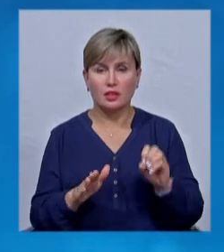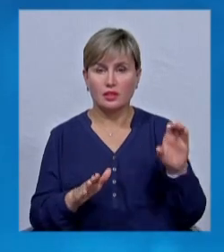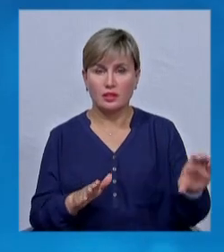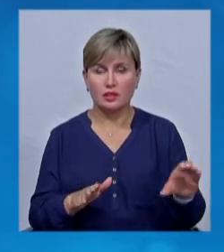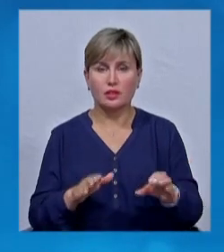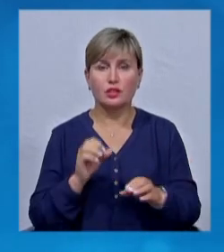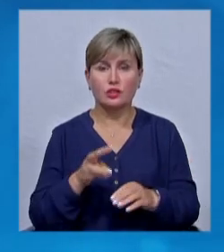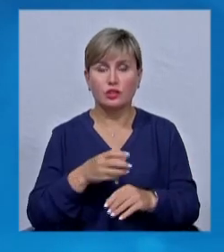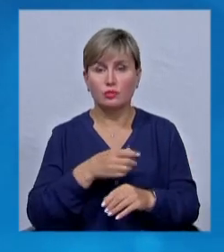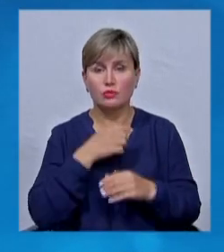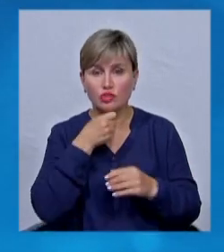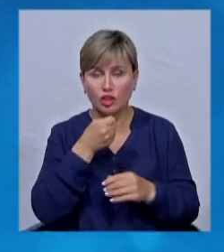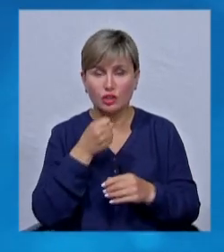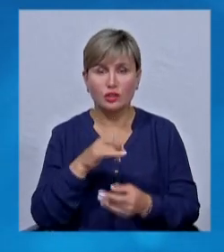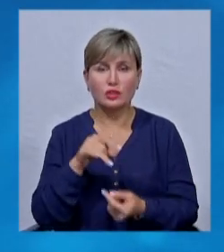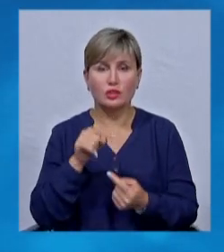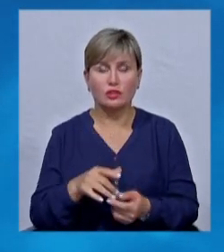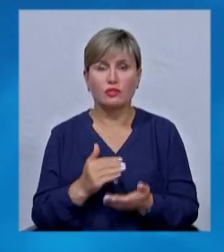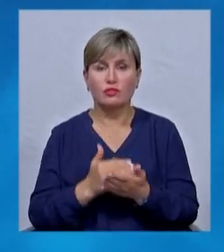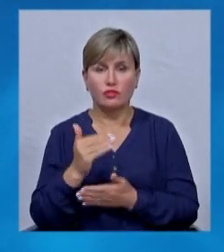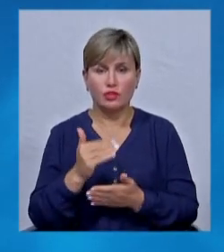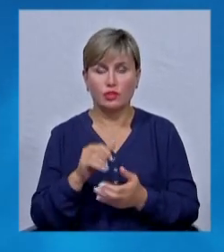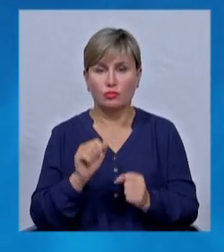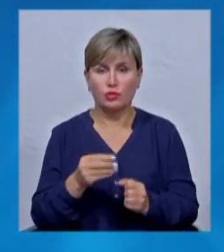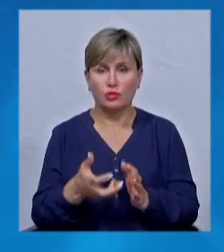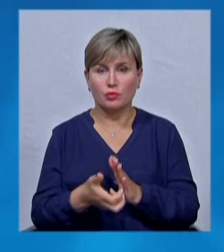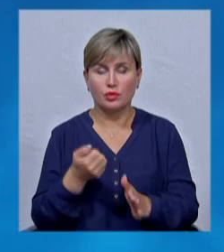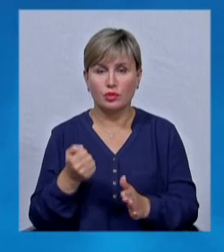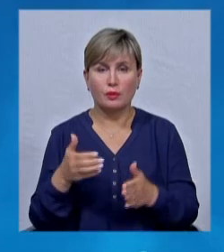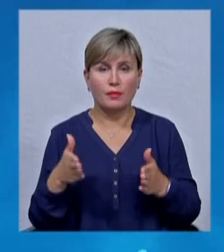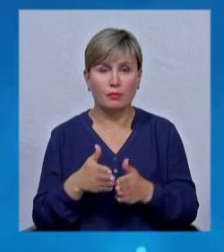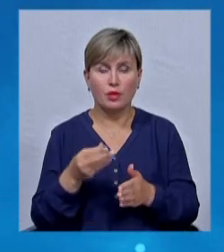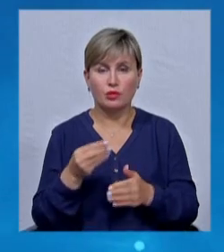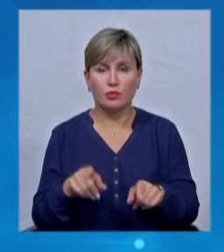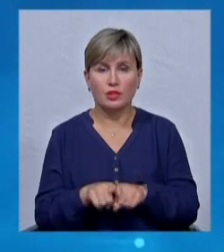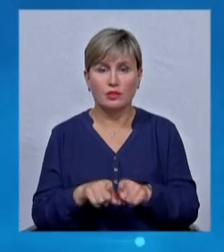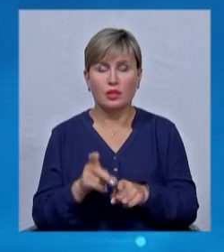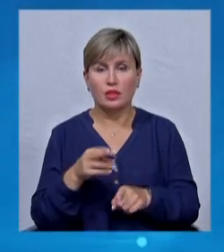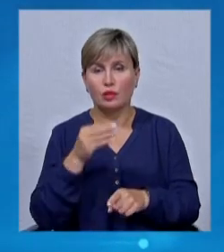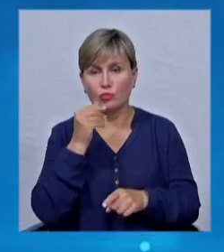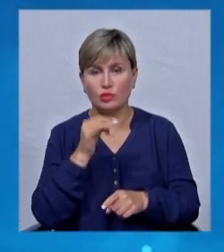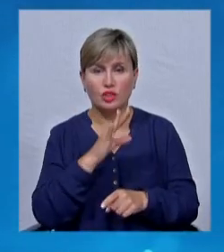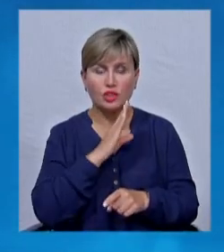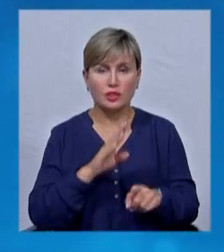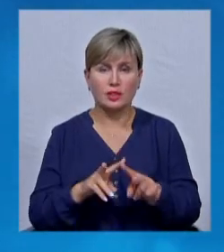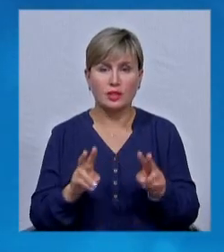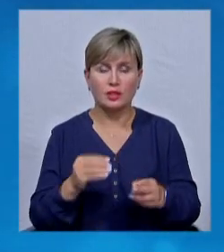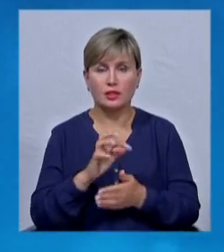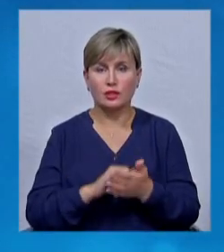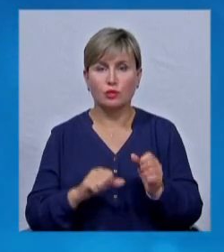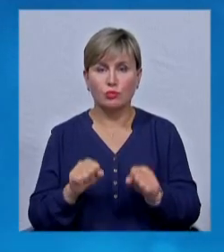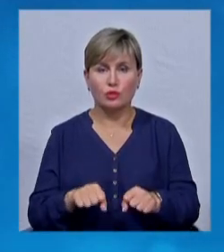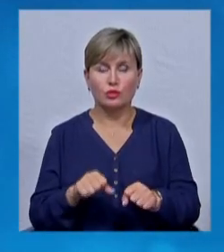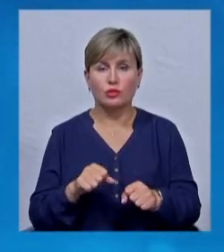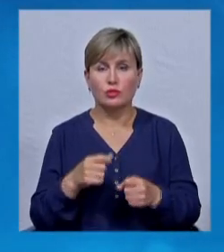чем старше вкладчик тем соответственно выше порог достаточности минимальная сумма одинаково как для мужчин так и для женщин снять деньги можно будет